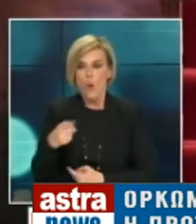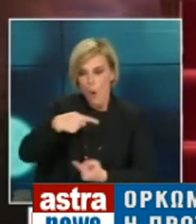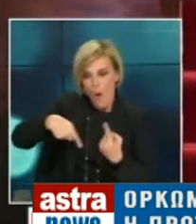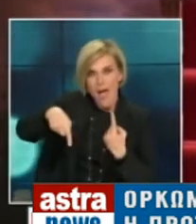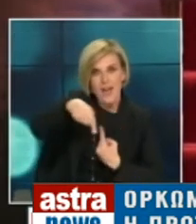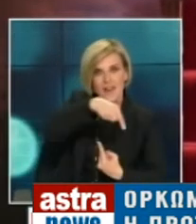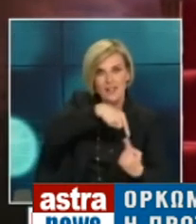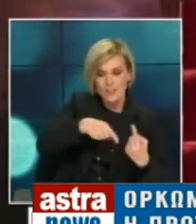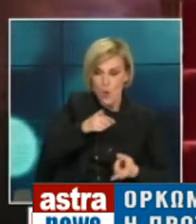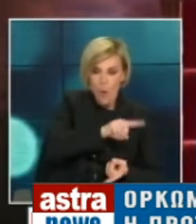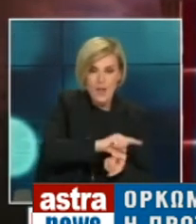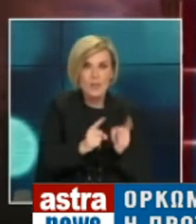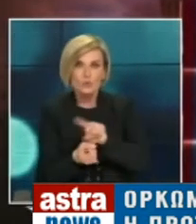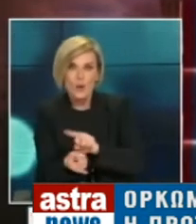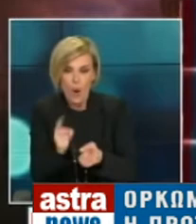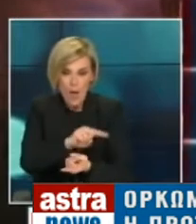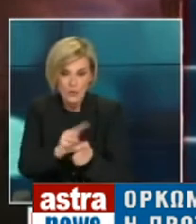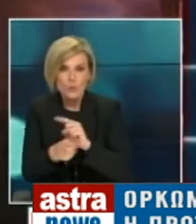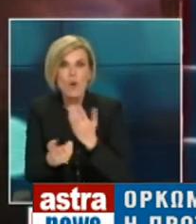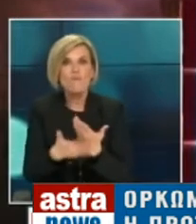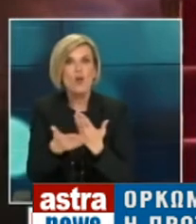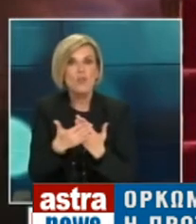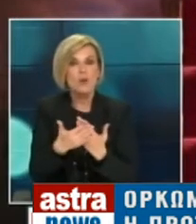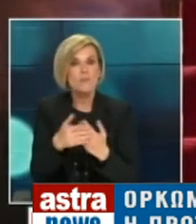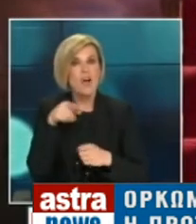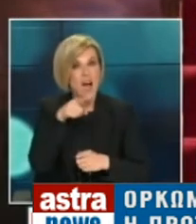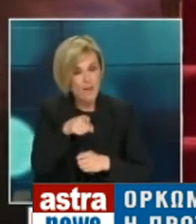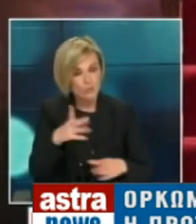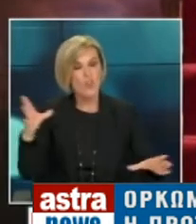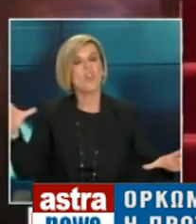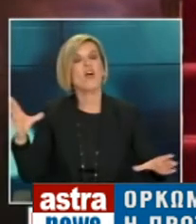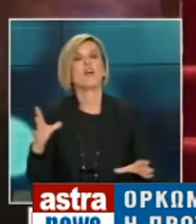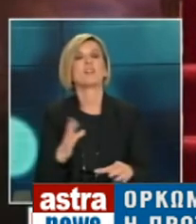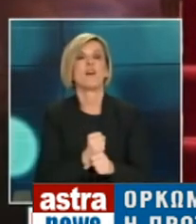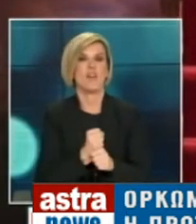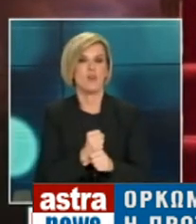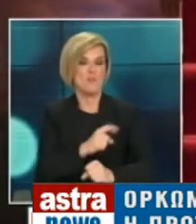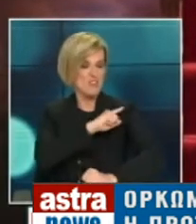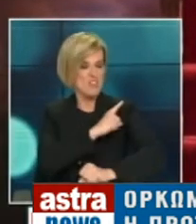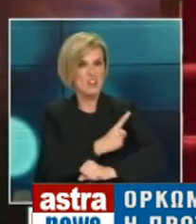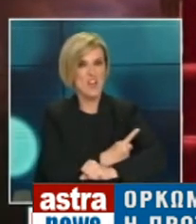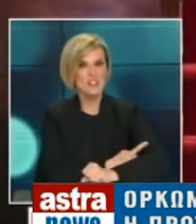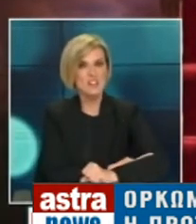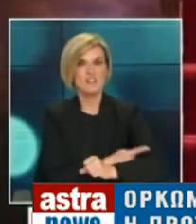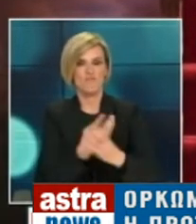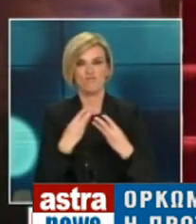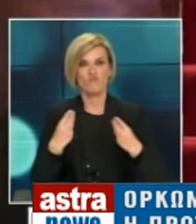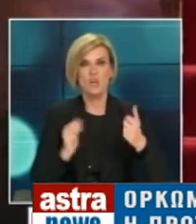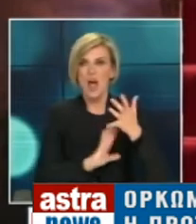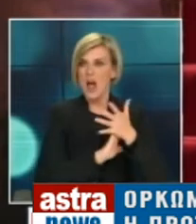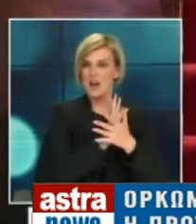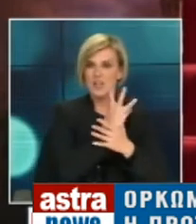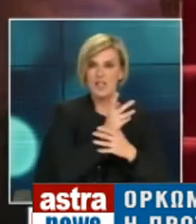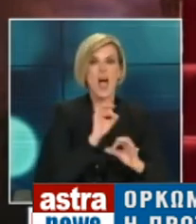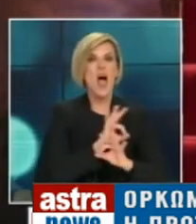Και εάν δράσουμε έτσι, η χώρα μας θα είναι ισχυρότερη, πιο ευημερούσα και πιο έτοιμη για το μέλλον.